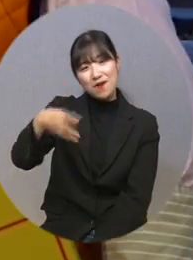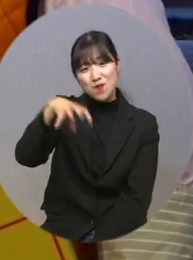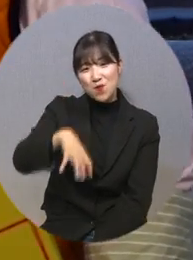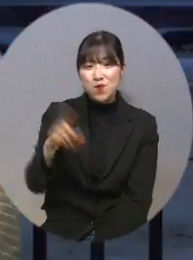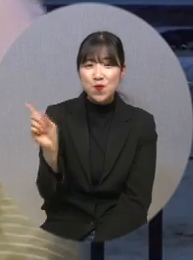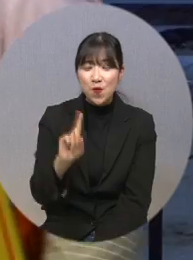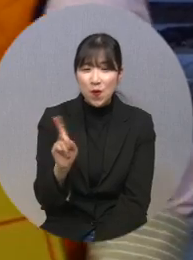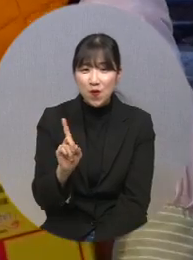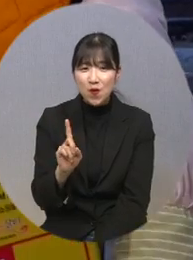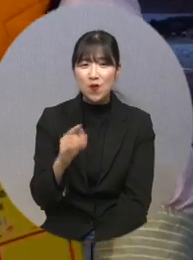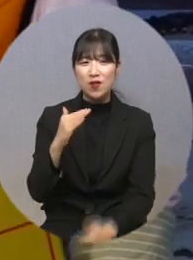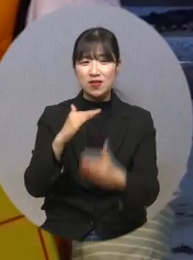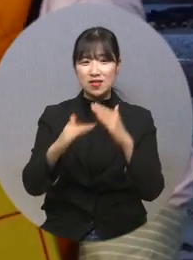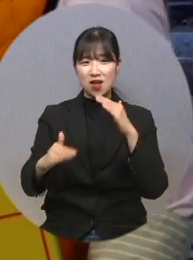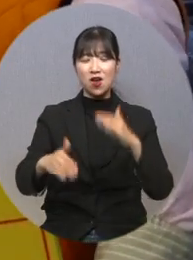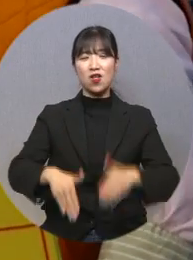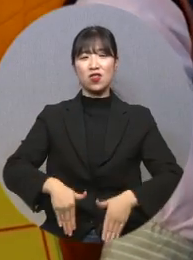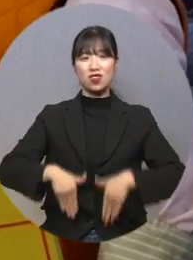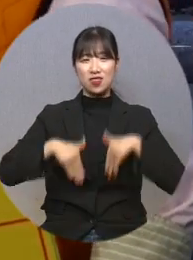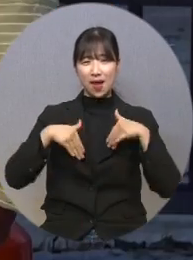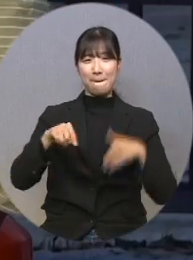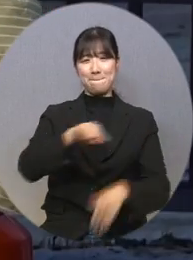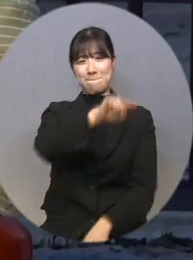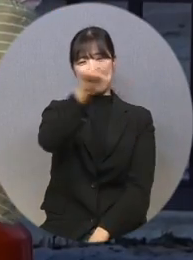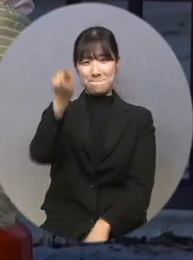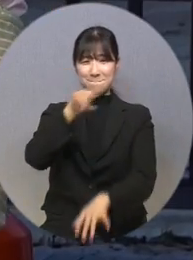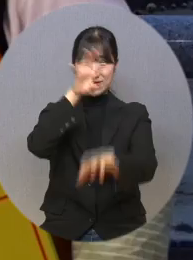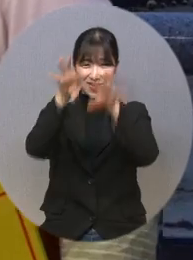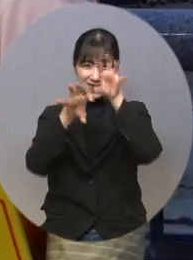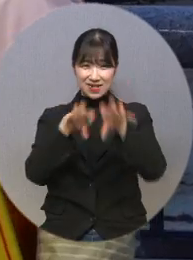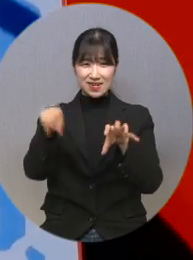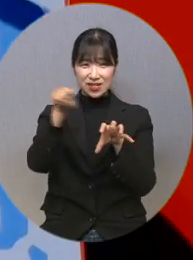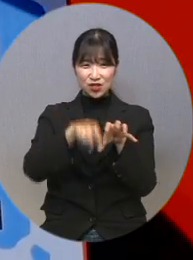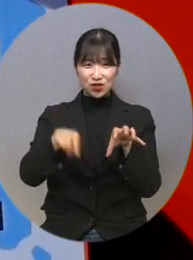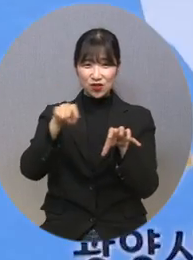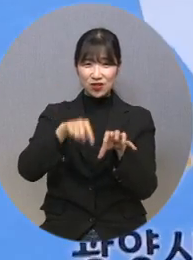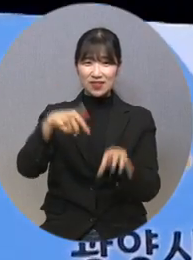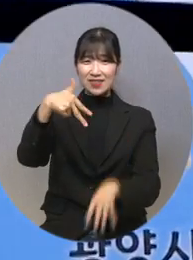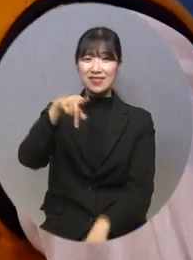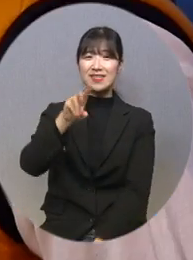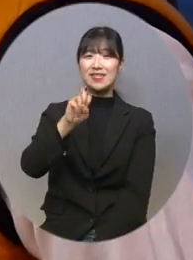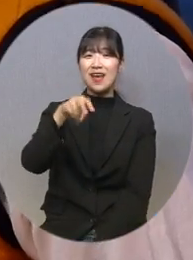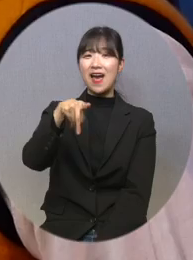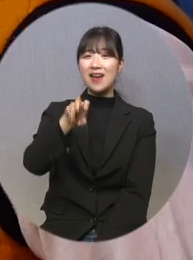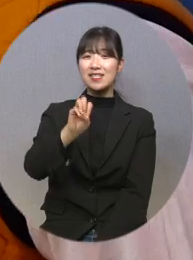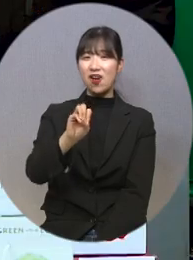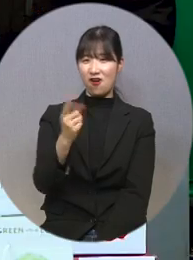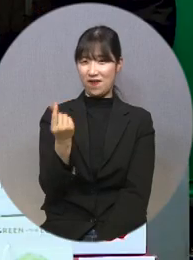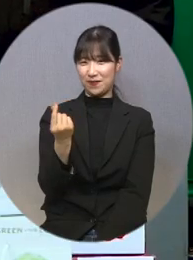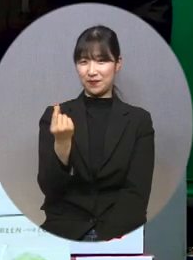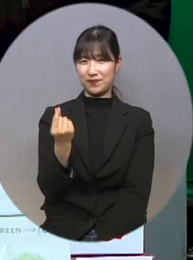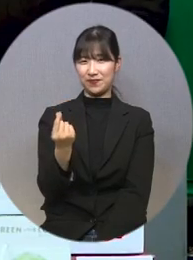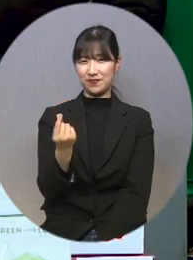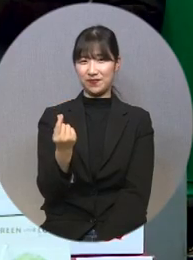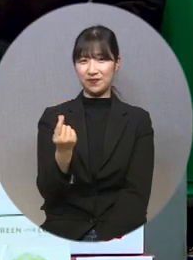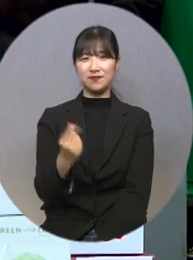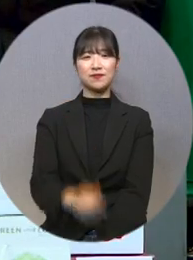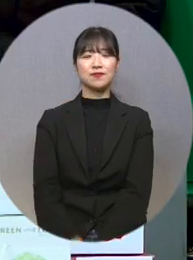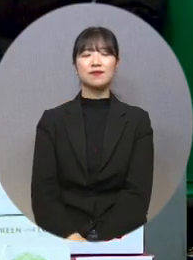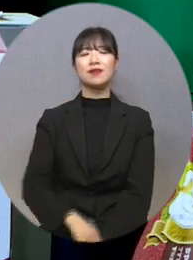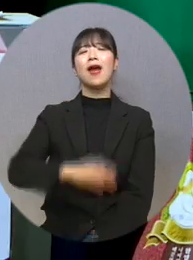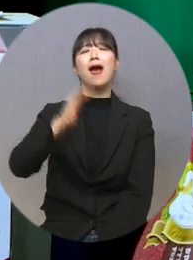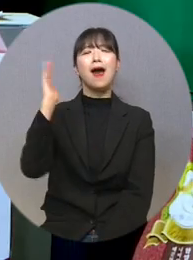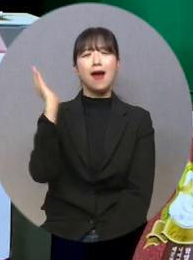곳은 전라남도 이 많은 곳 중에서 장성군입니다. 아,